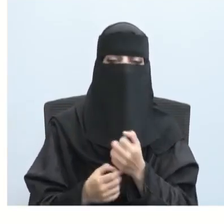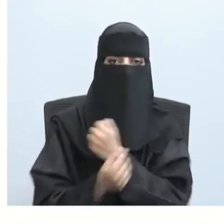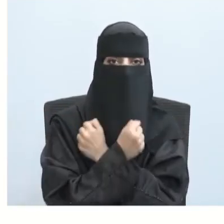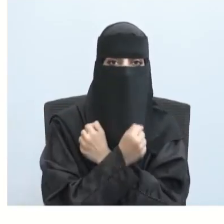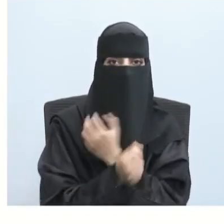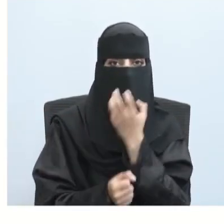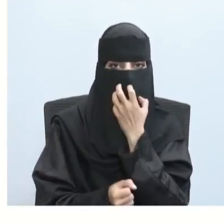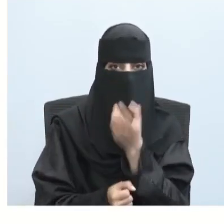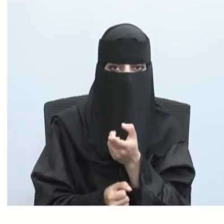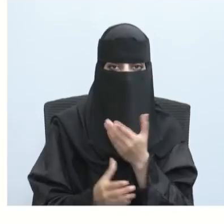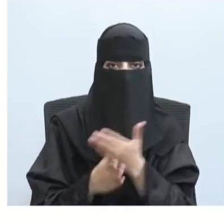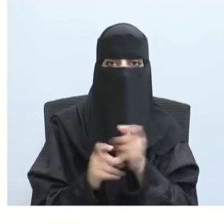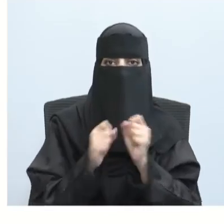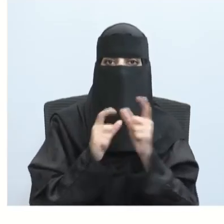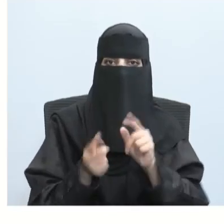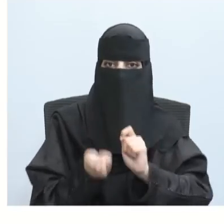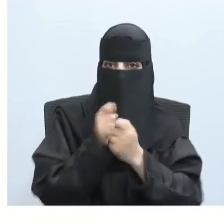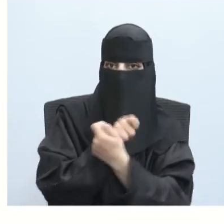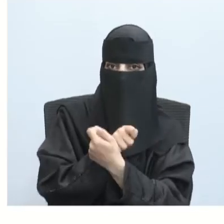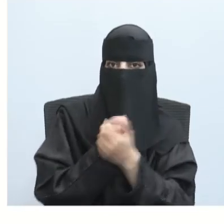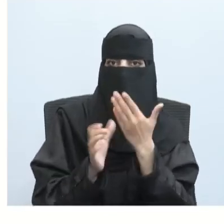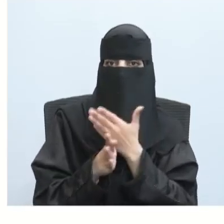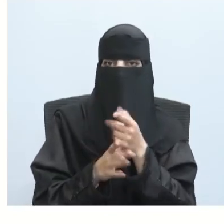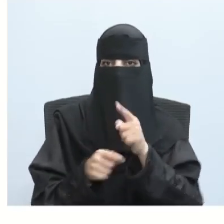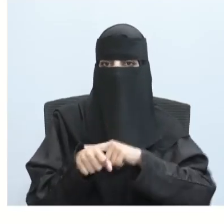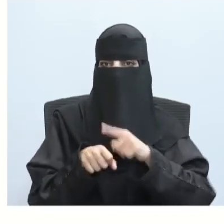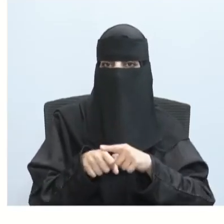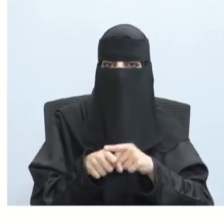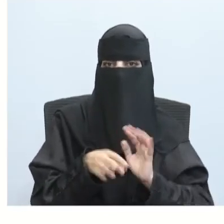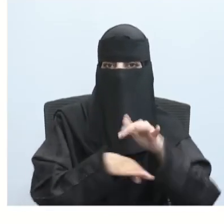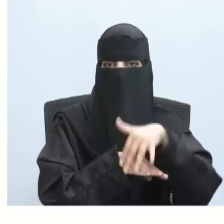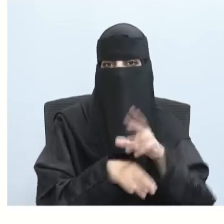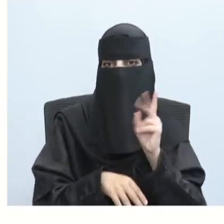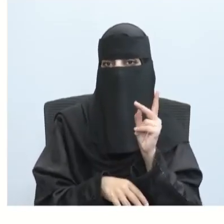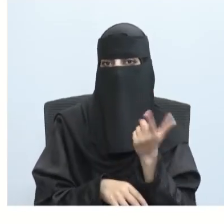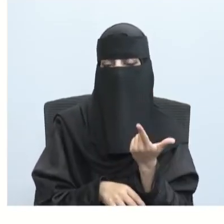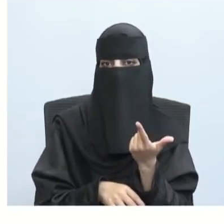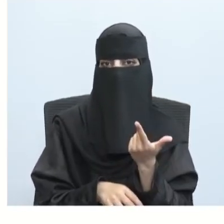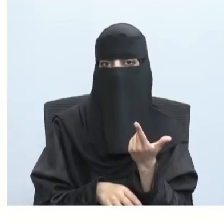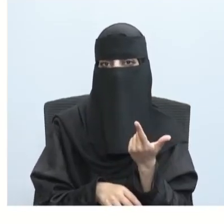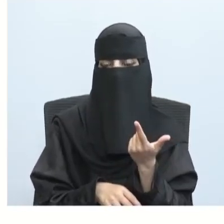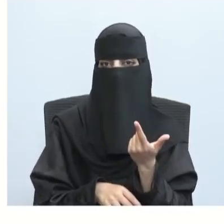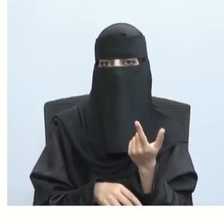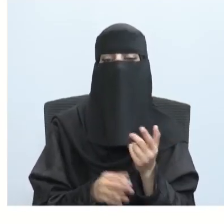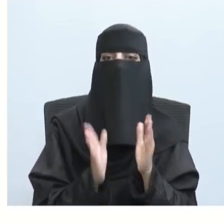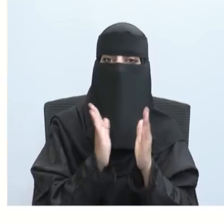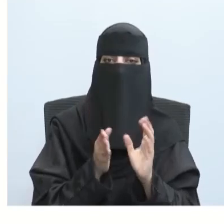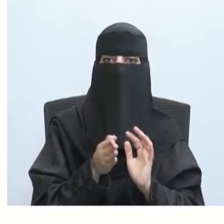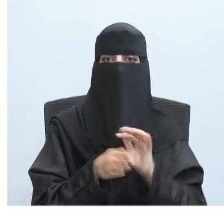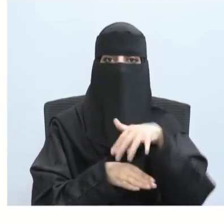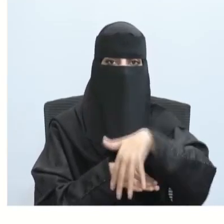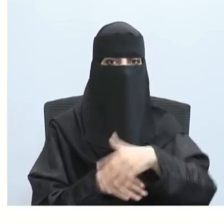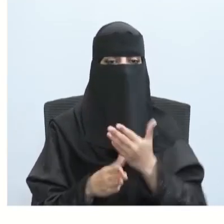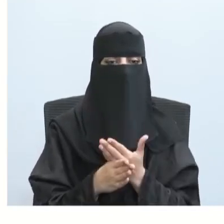حراريه فانها سوف تتغير بذلك الى الحاله الثانيه من حالات الماده وهي الحاله